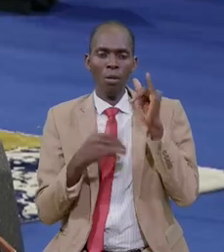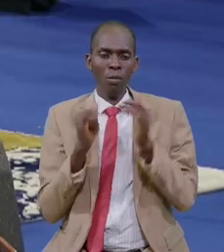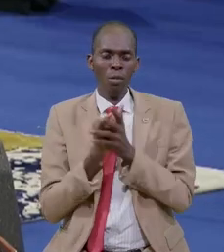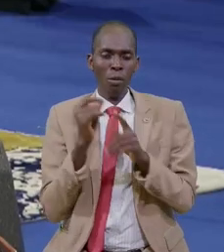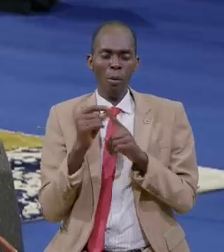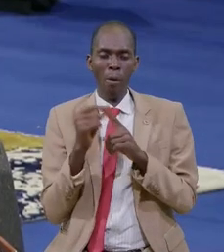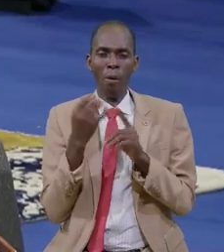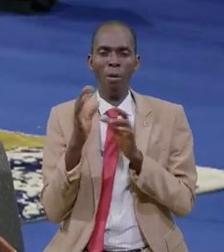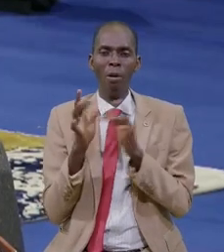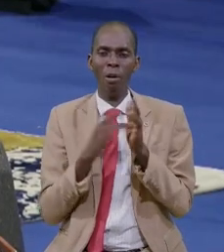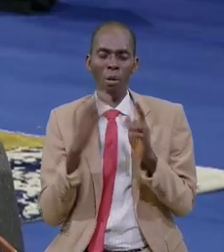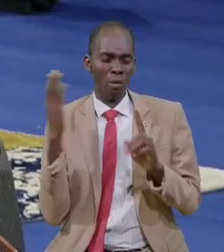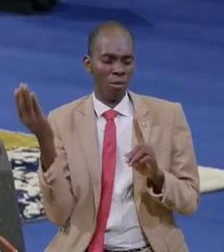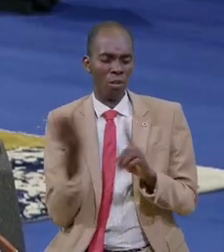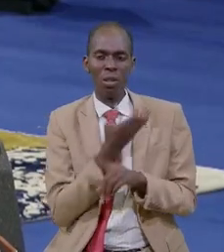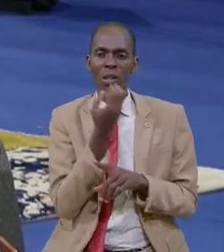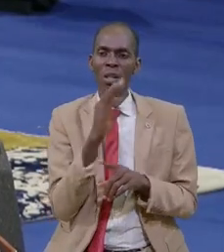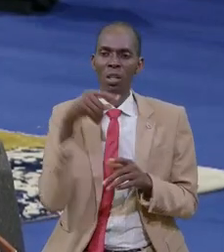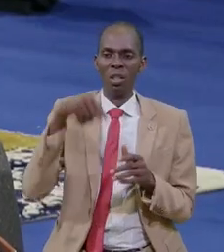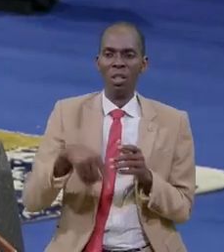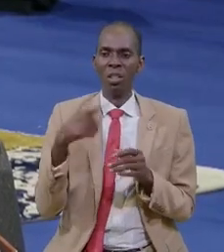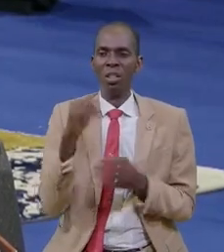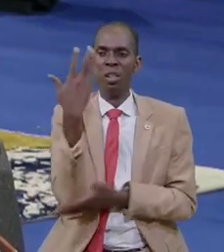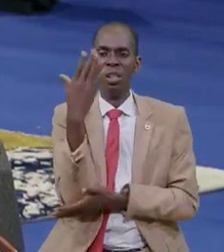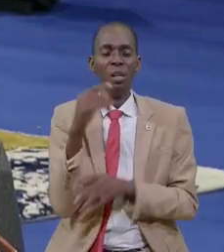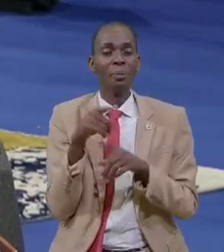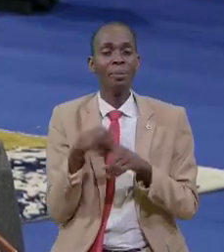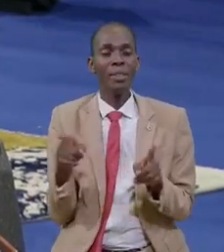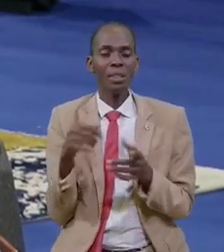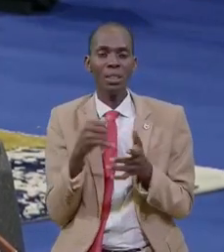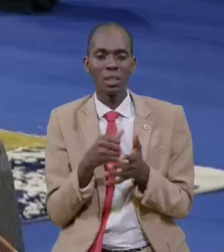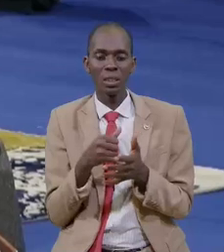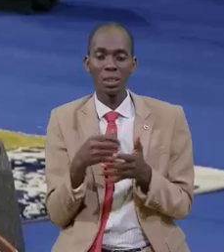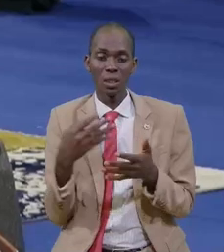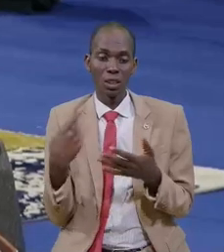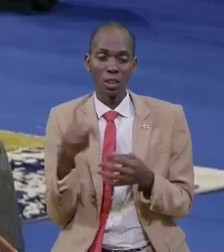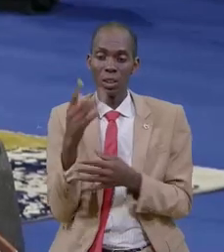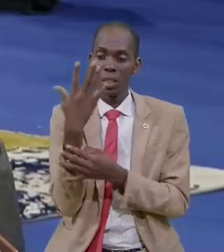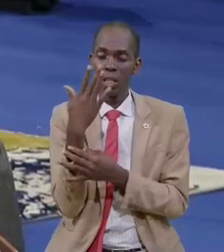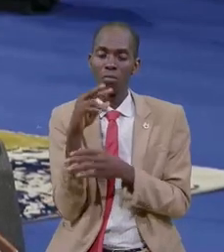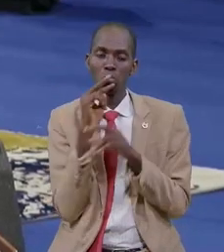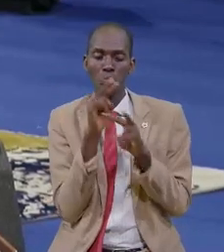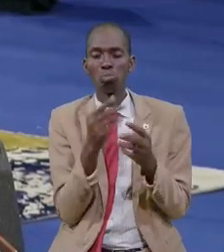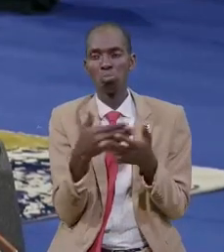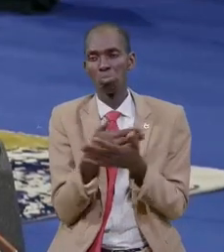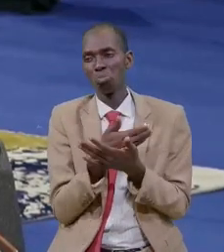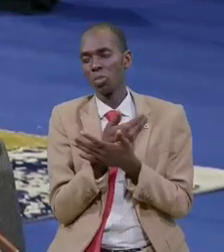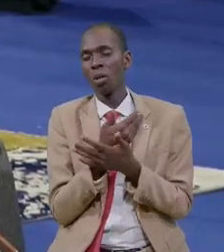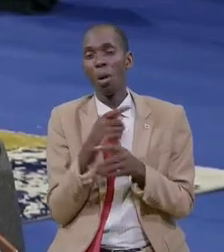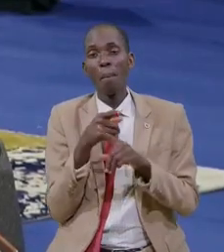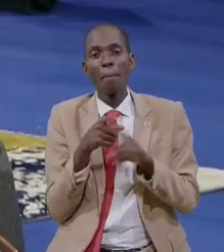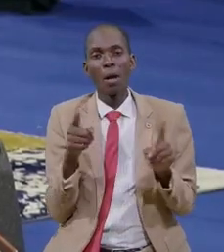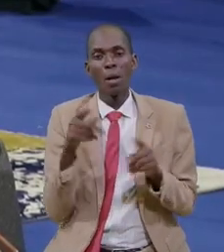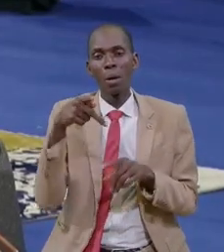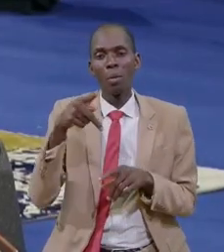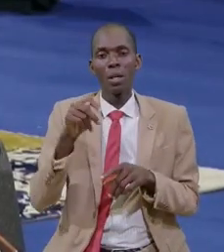parole a coupé cet arbre. Et cet arbre semblait frais. Quand ils sont revenus le lendemain, Pierre a dit,